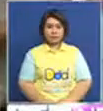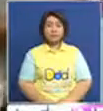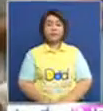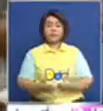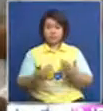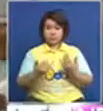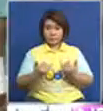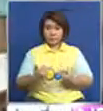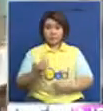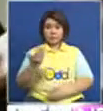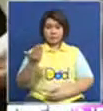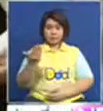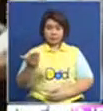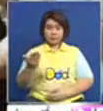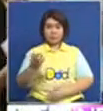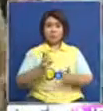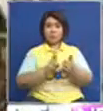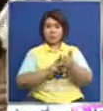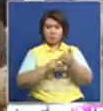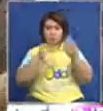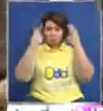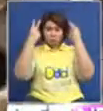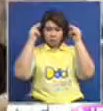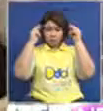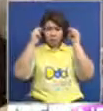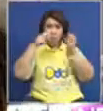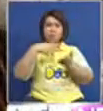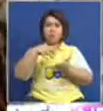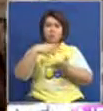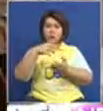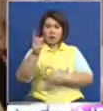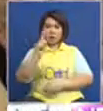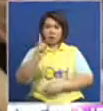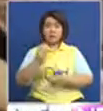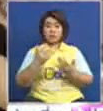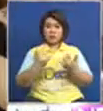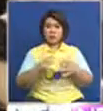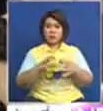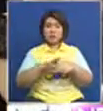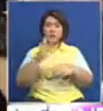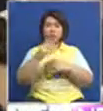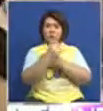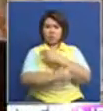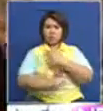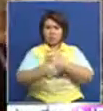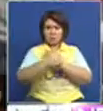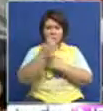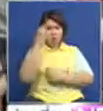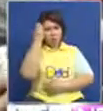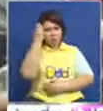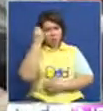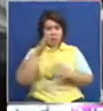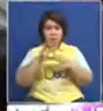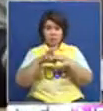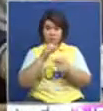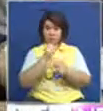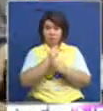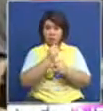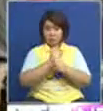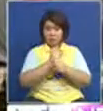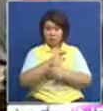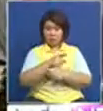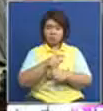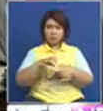พลเอกธนศักดิ์ปฏิมาประกรณ์รองนายกรัฐมนตรีกล่าวว่ากรณีสื่อต่างประเทศแสดงความคิดเห็นการดำเนินคดีกับผู้ต้องห